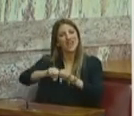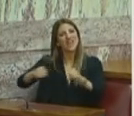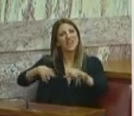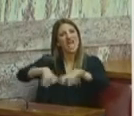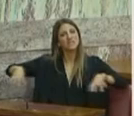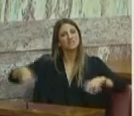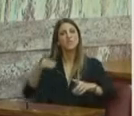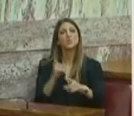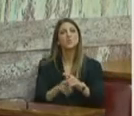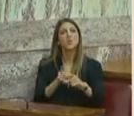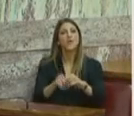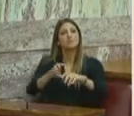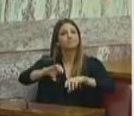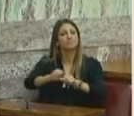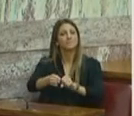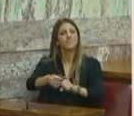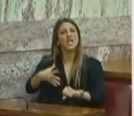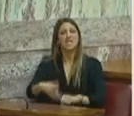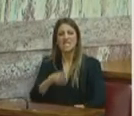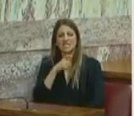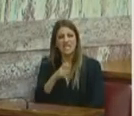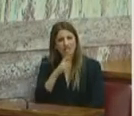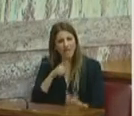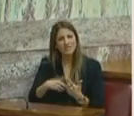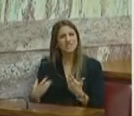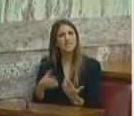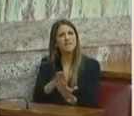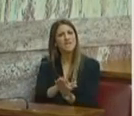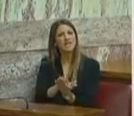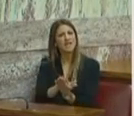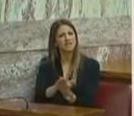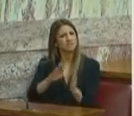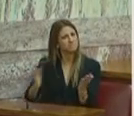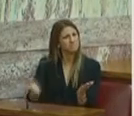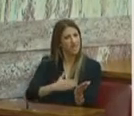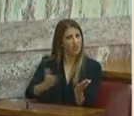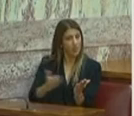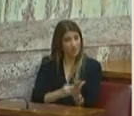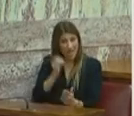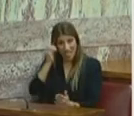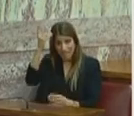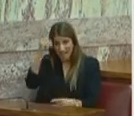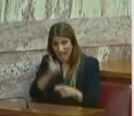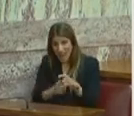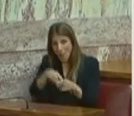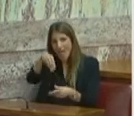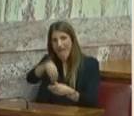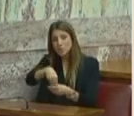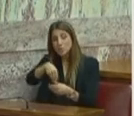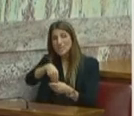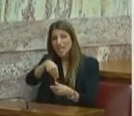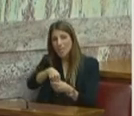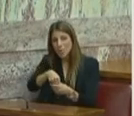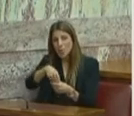οποίο υπήρχαν αναλύσεις, συνεντεύξεις και μαρτυρίες. Και θυμίζω ότι από το ΚΚΕ εσωτερικού